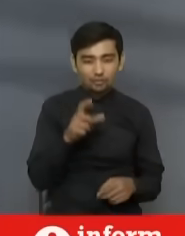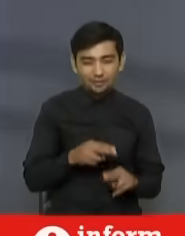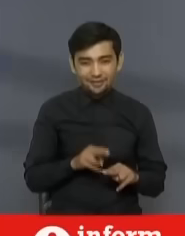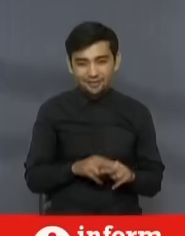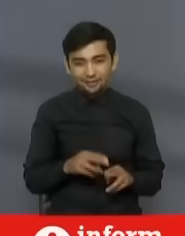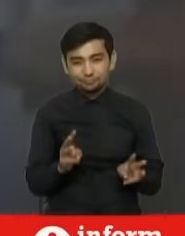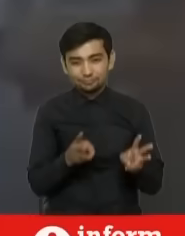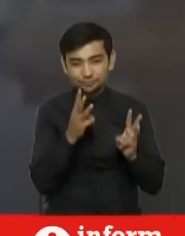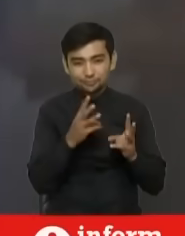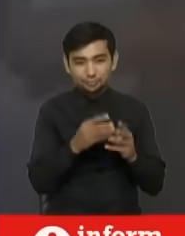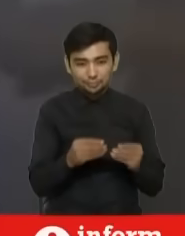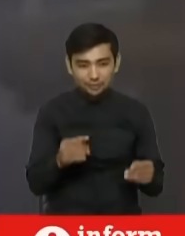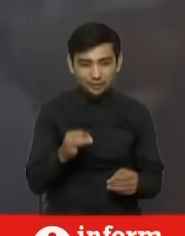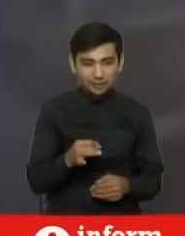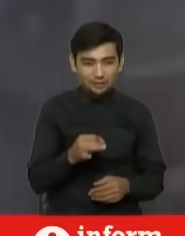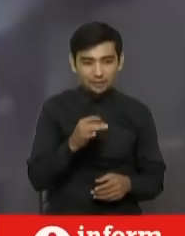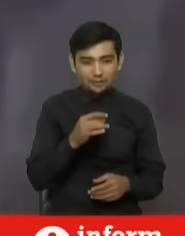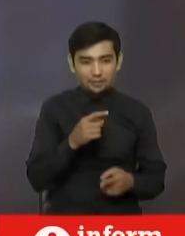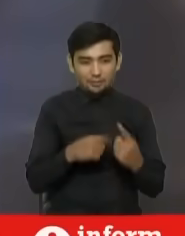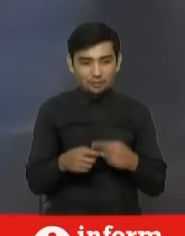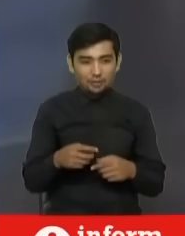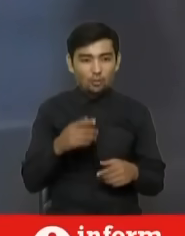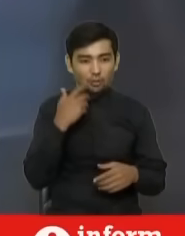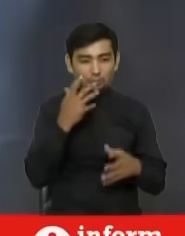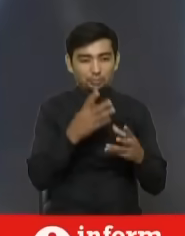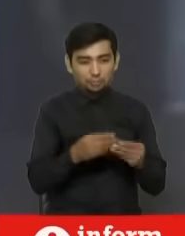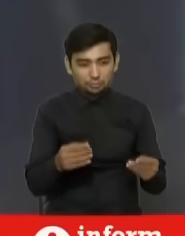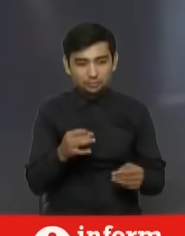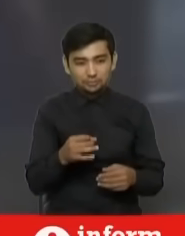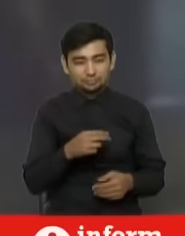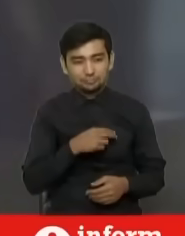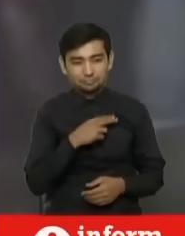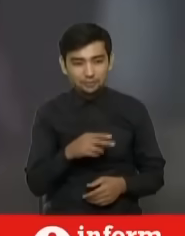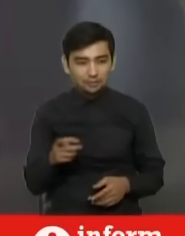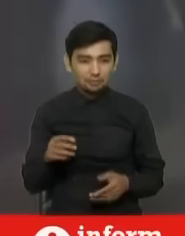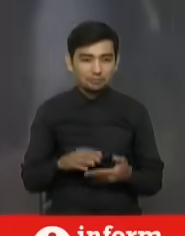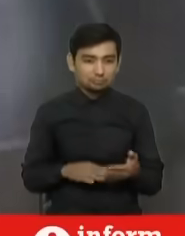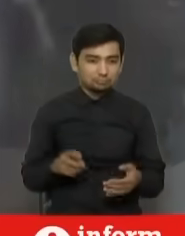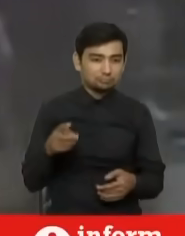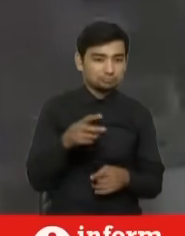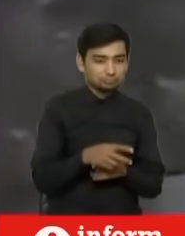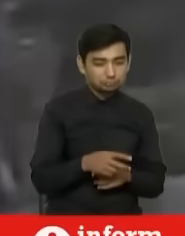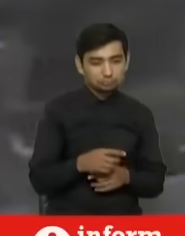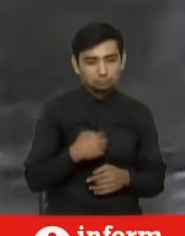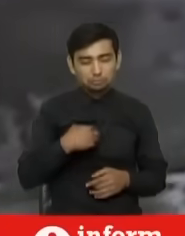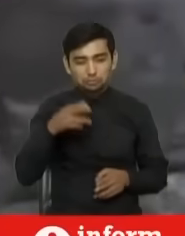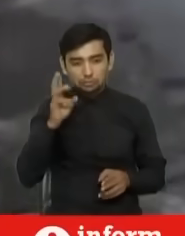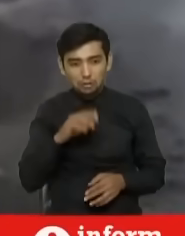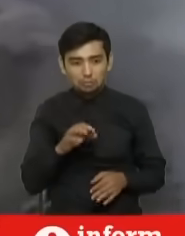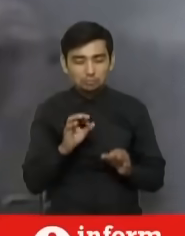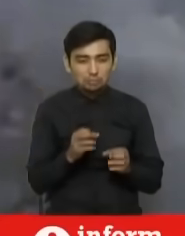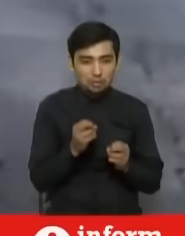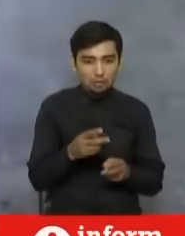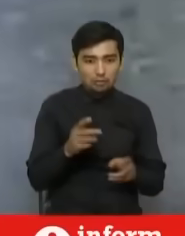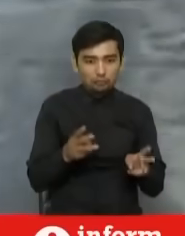өшіп, мәйіттер табылған соң оқиға орнына қайта келген. Ештеңеден хабары жоқ, тек көмек беруге келген адамның кейпін танытты дейді. Бірақ